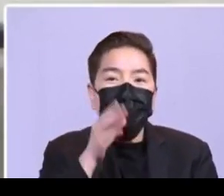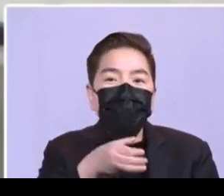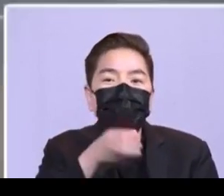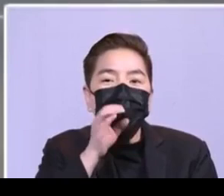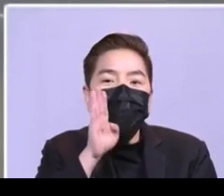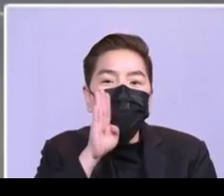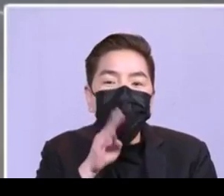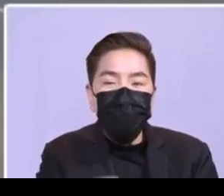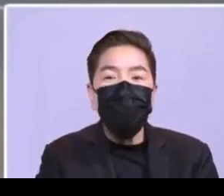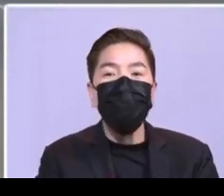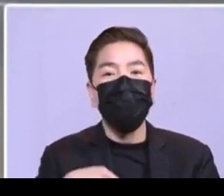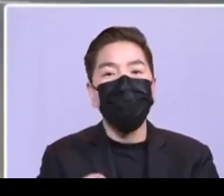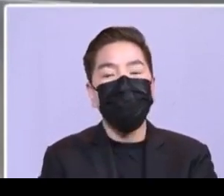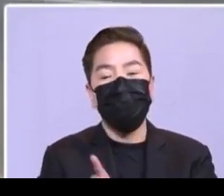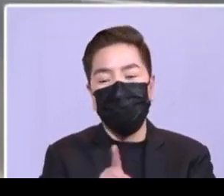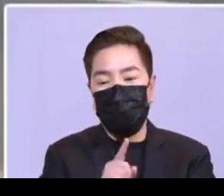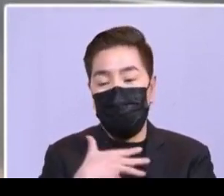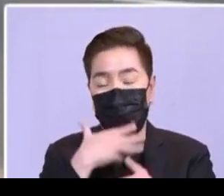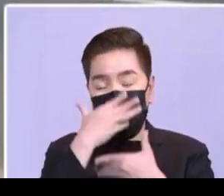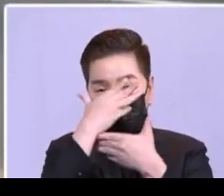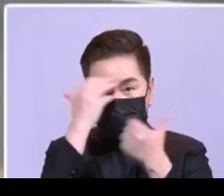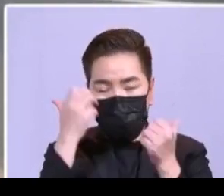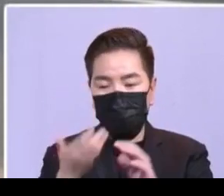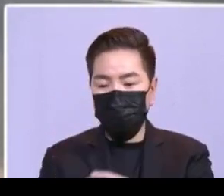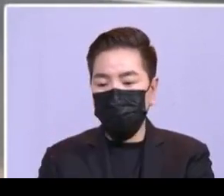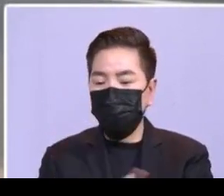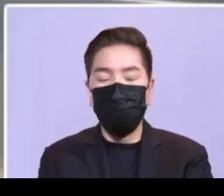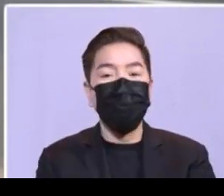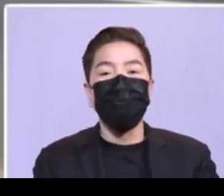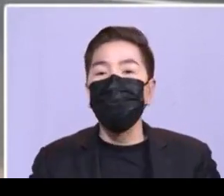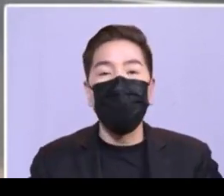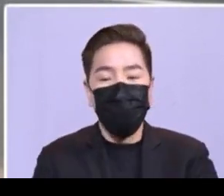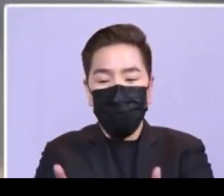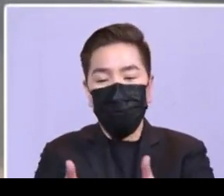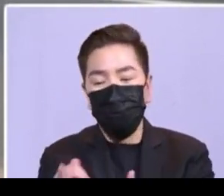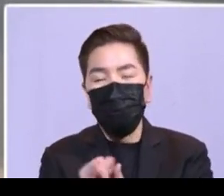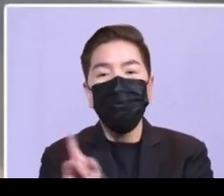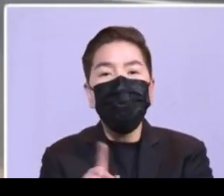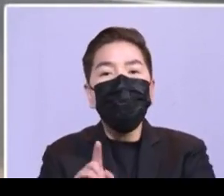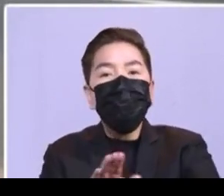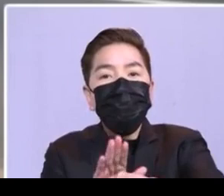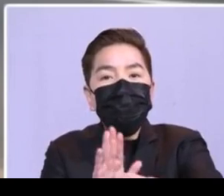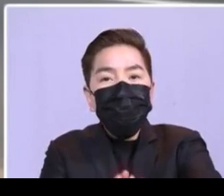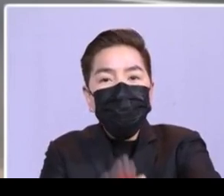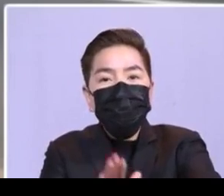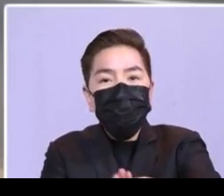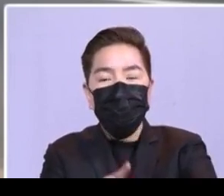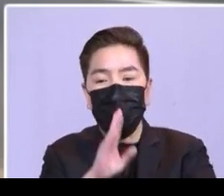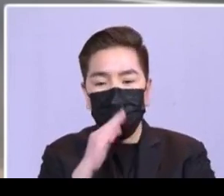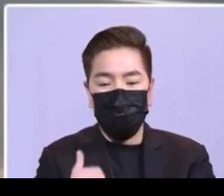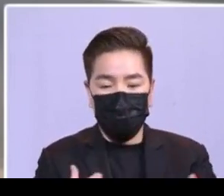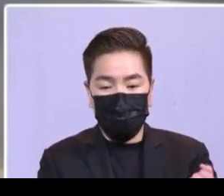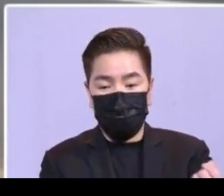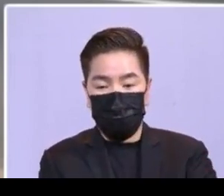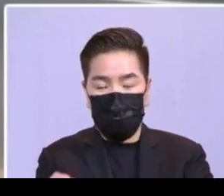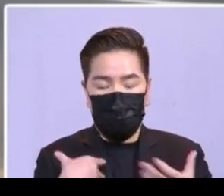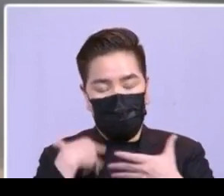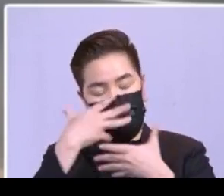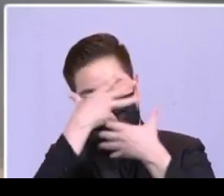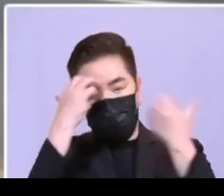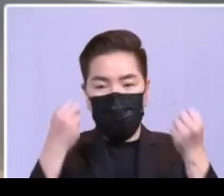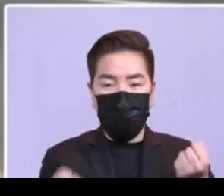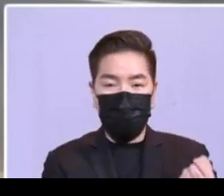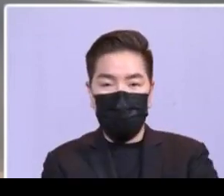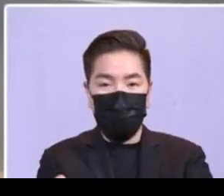ายข้อความว่าเมาขับรับลง เตือนสติกัน เป็นการเตือนสติกันนะครับก็คือถ้าคุณเมาแล้วก็ขับเนี่ยแน่นอนว่